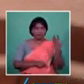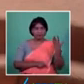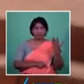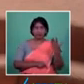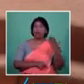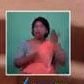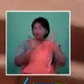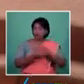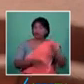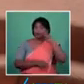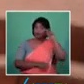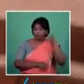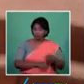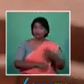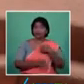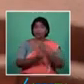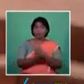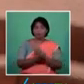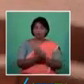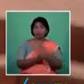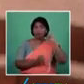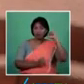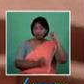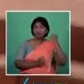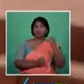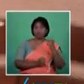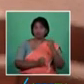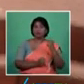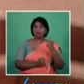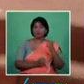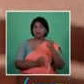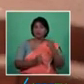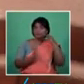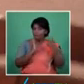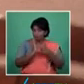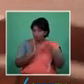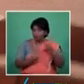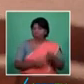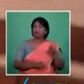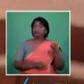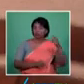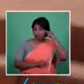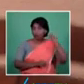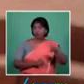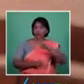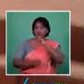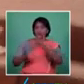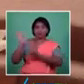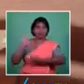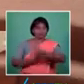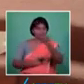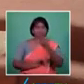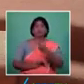අන්තිමට ඒ පුද්ගලයා අපේ පොලිසිය OIC මහත්තයාට එන්තරවාසියක් වෙනවා මේ පැමිණිල්ල විභාග කරොත් ඔහුට විරුද්ධව නඩු දානවා කියලා.